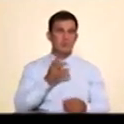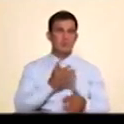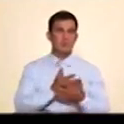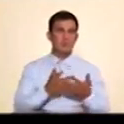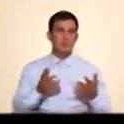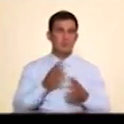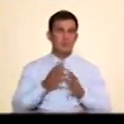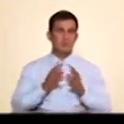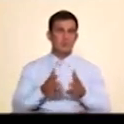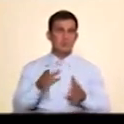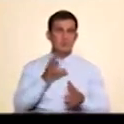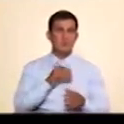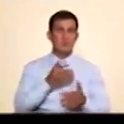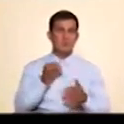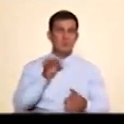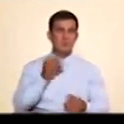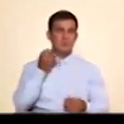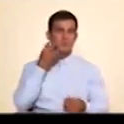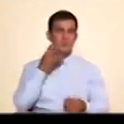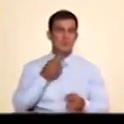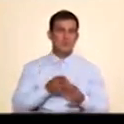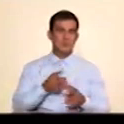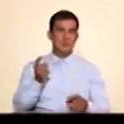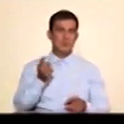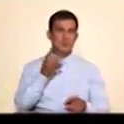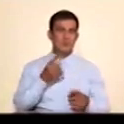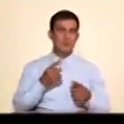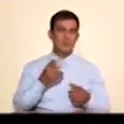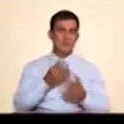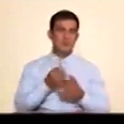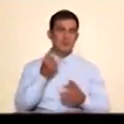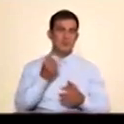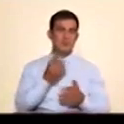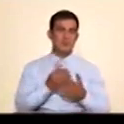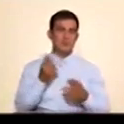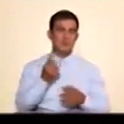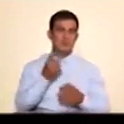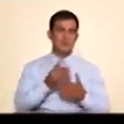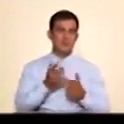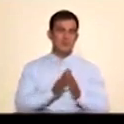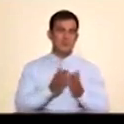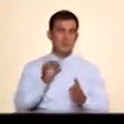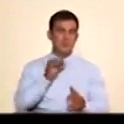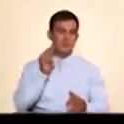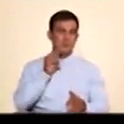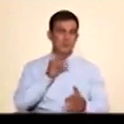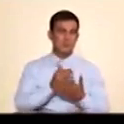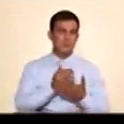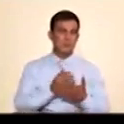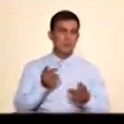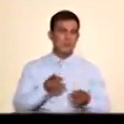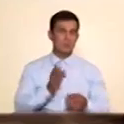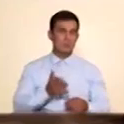fani yaxlit bir fan hisoblanadi. O'zbekiston va jahon tarixi birgalikda bilib borishimiz kerak